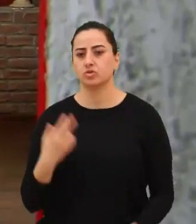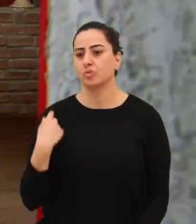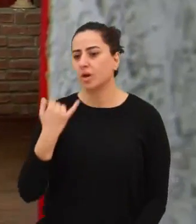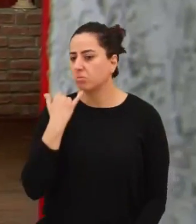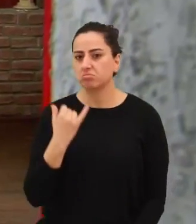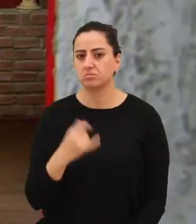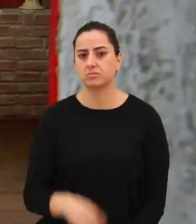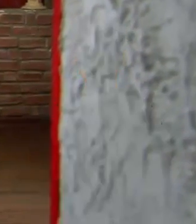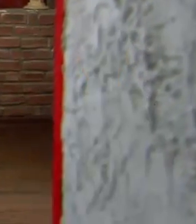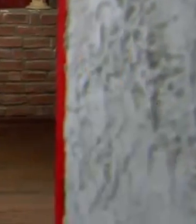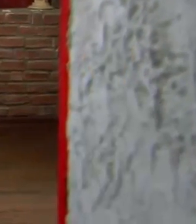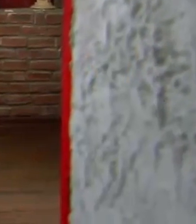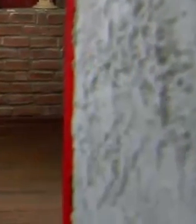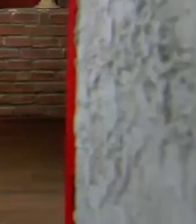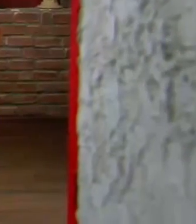arıyor.